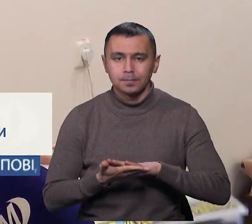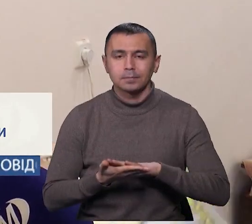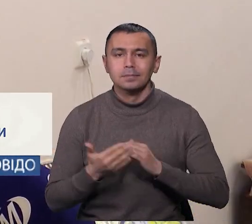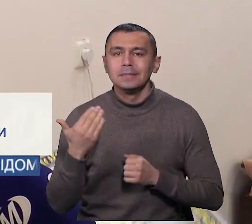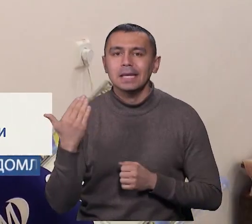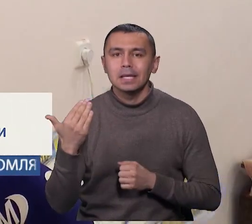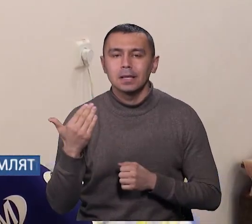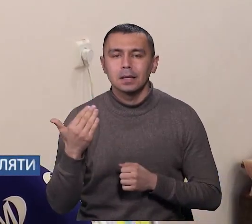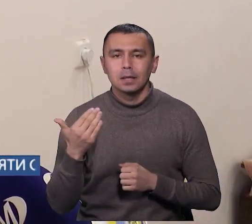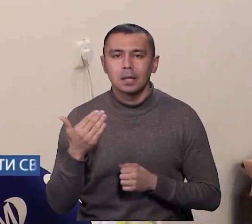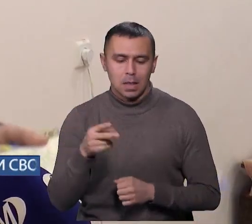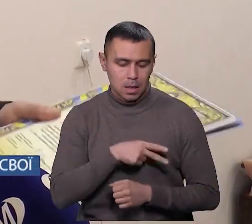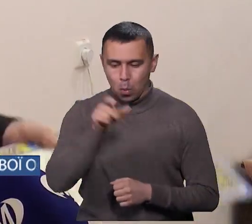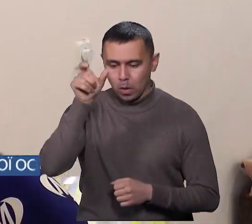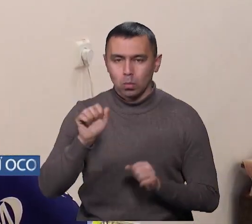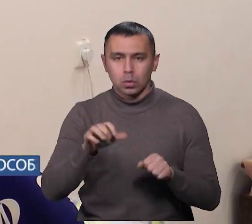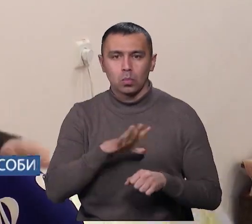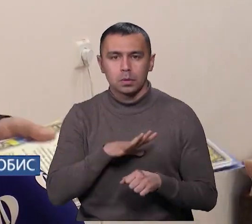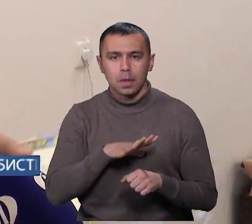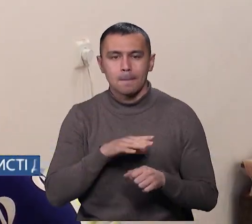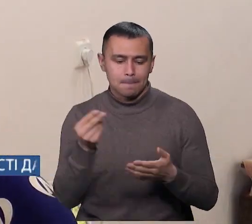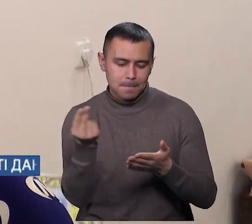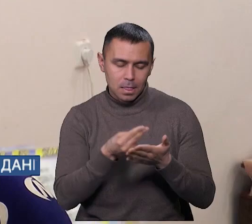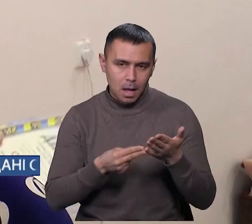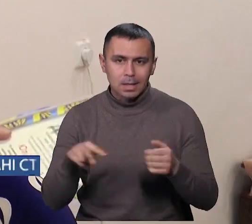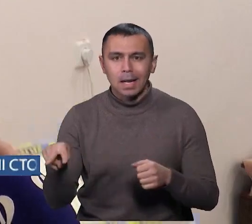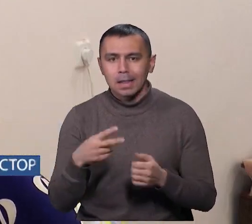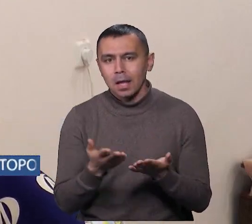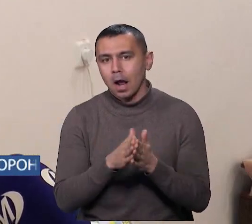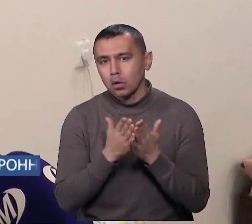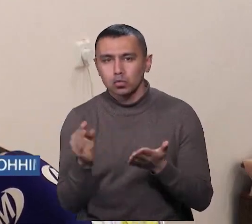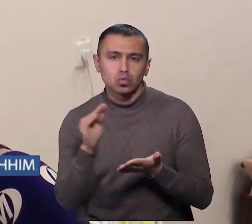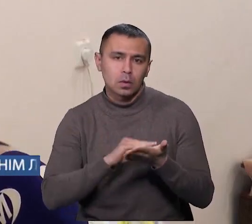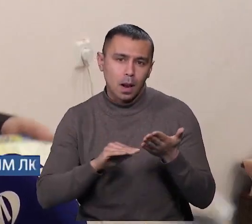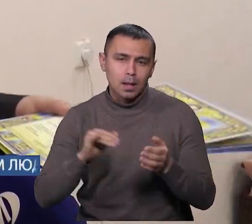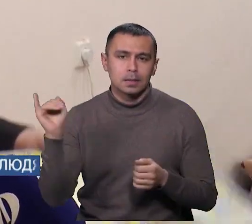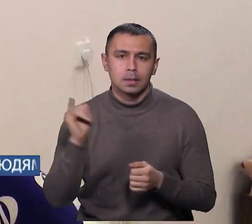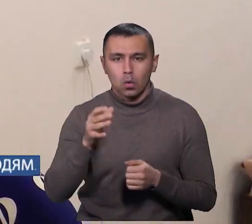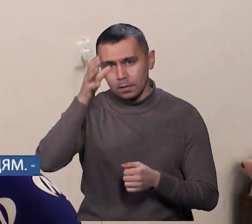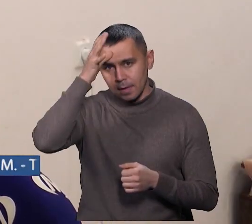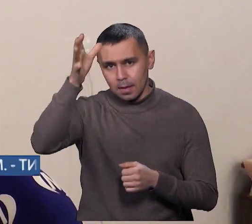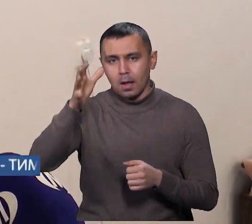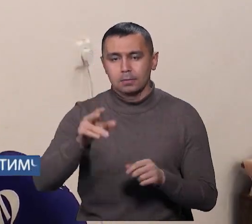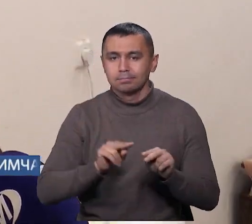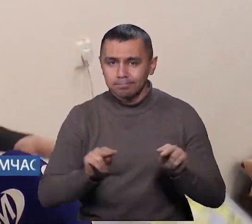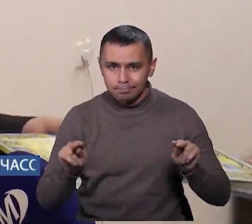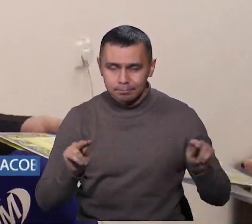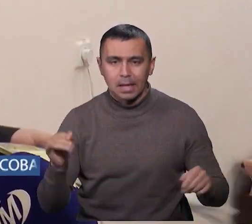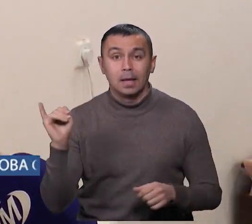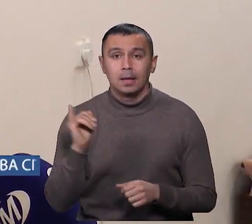її лауреатом може стати і митець, літератор, і журналіст, і освітянка,